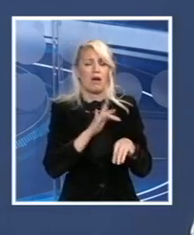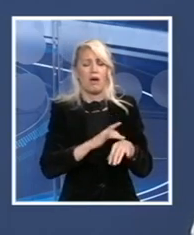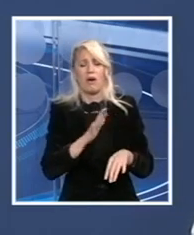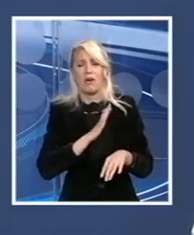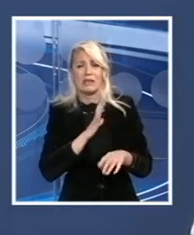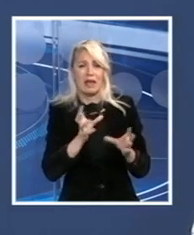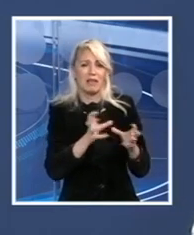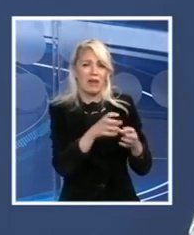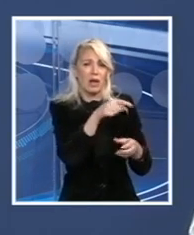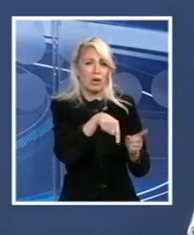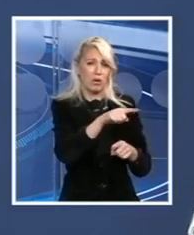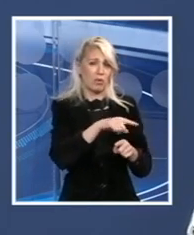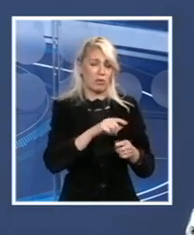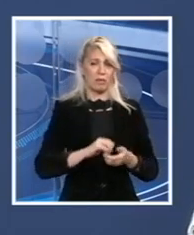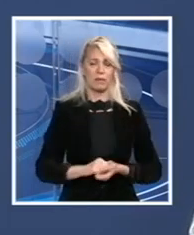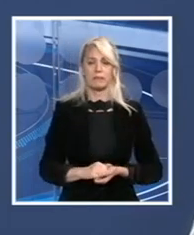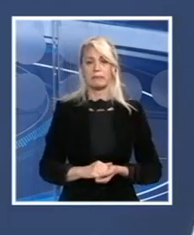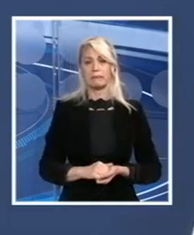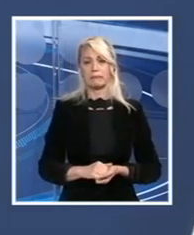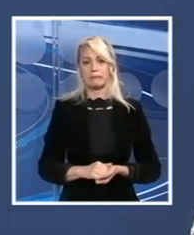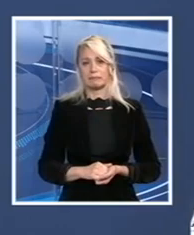na virusne infekcije.